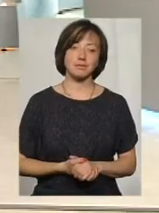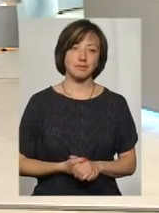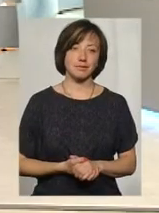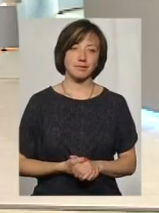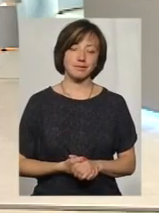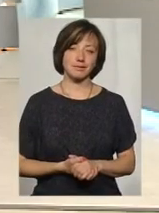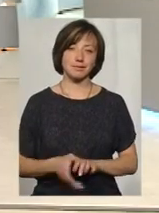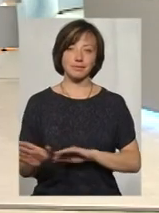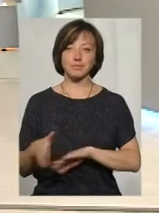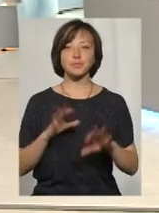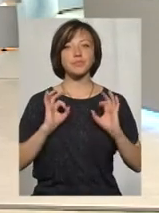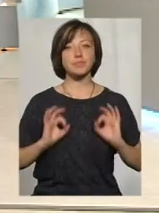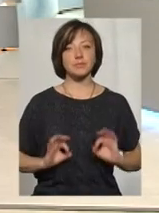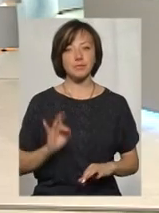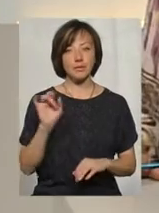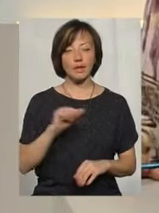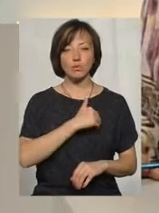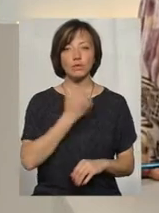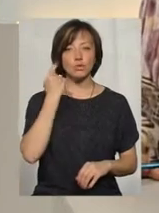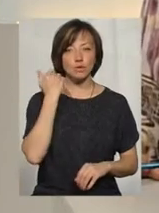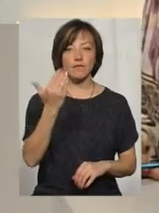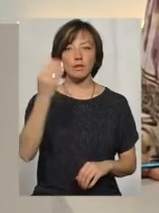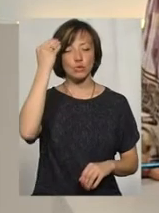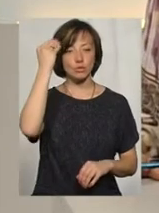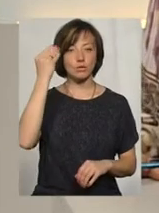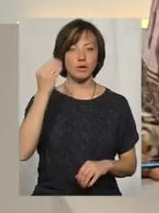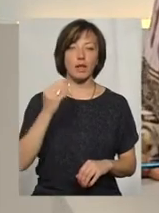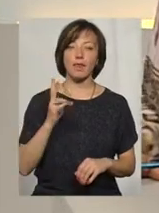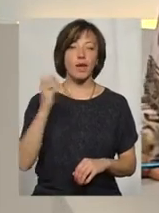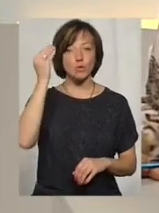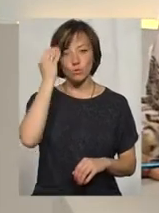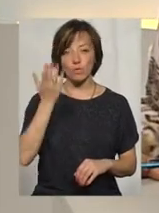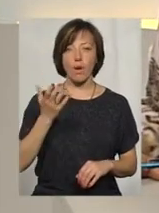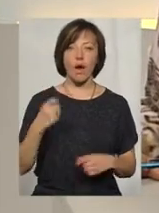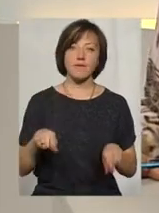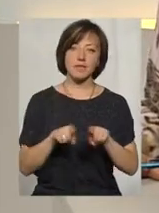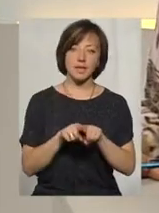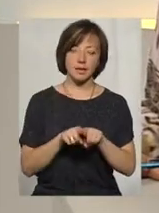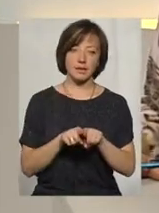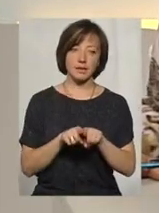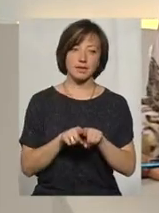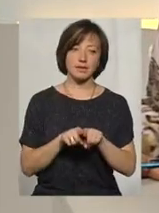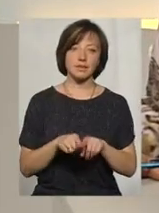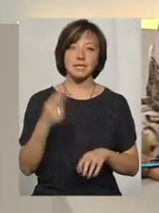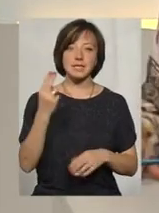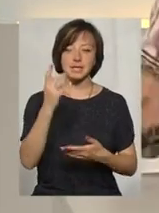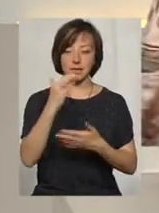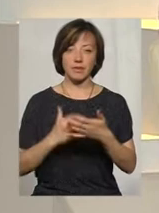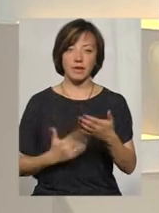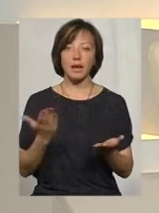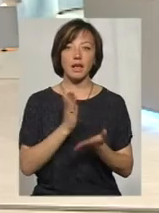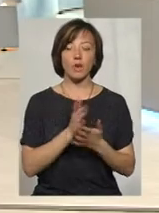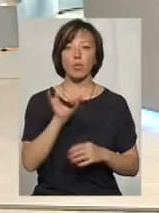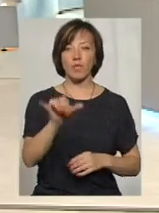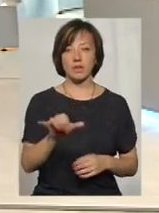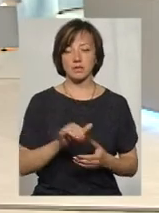Власне, прокуратура, я би хотіла почути вашу думку, власне, не думку навіть, а все-таки цифри, які є у